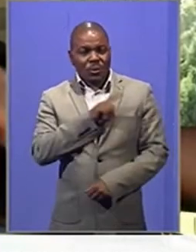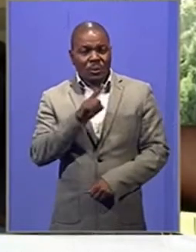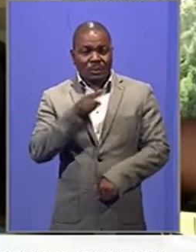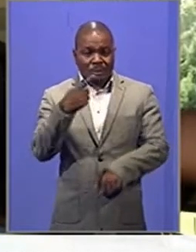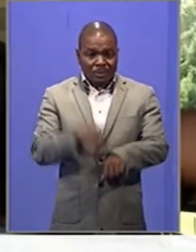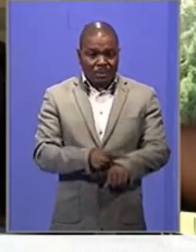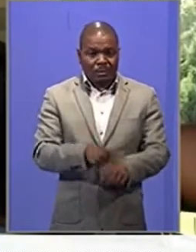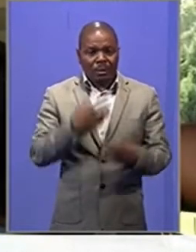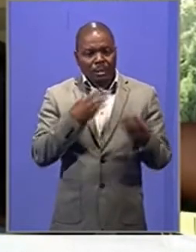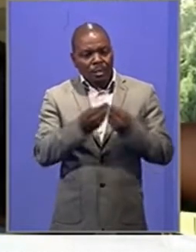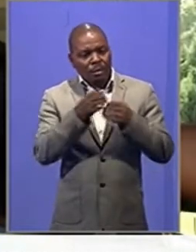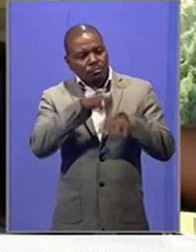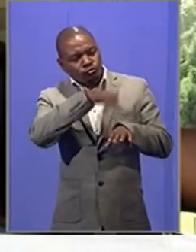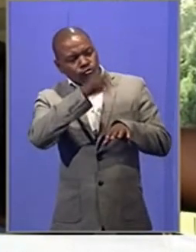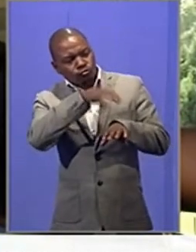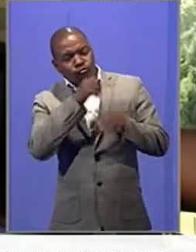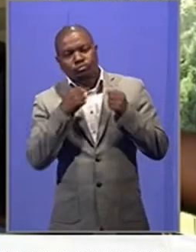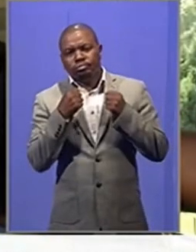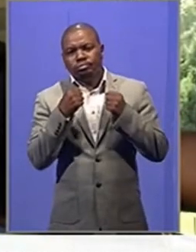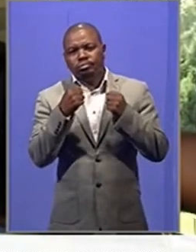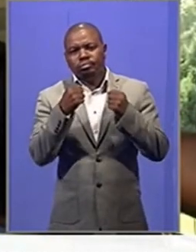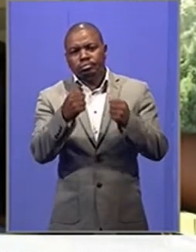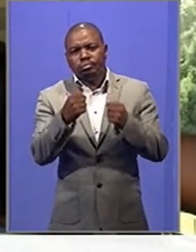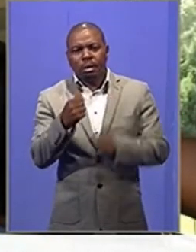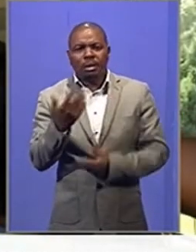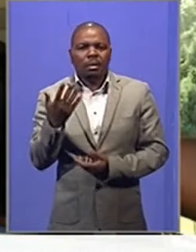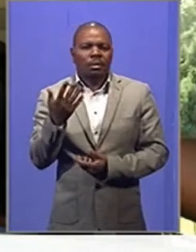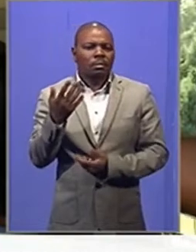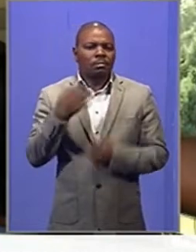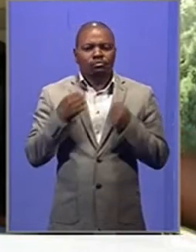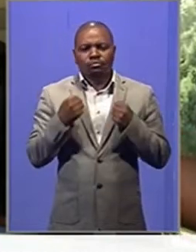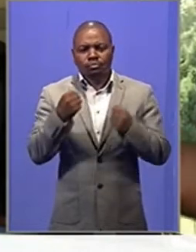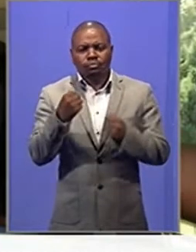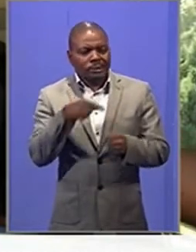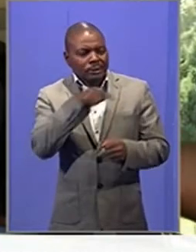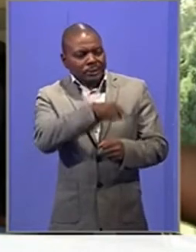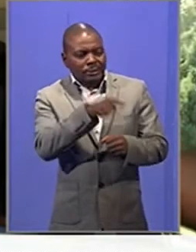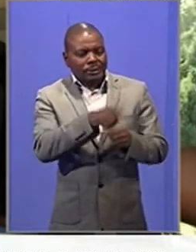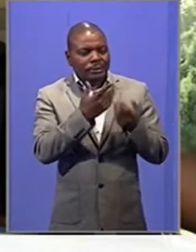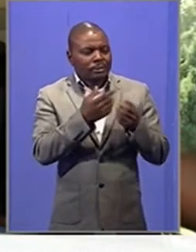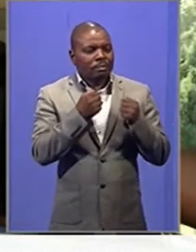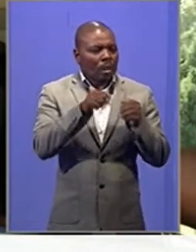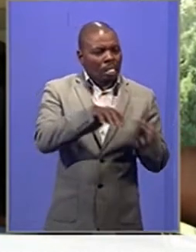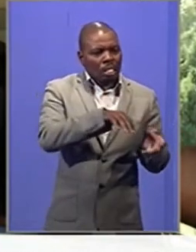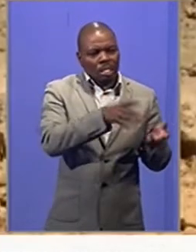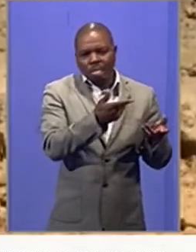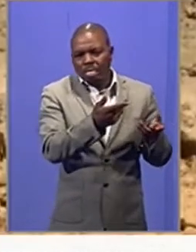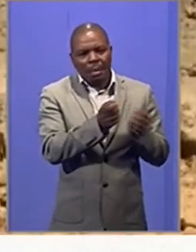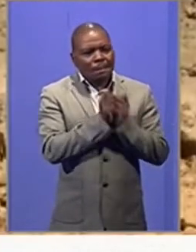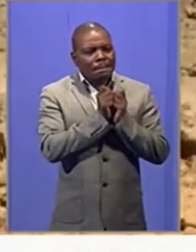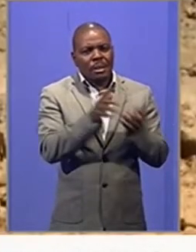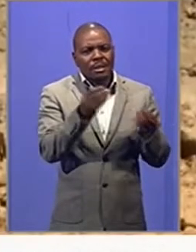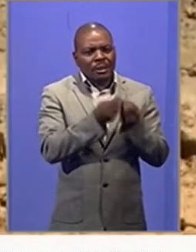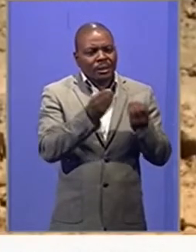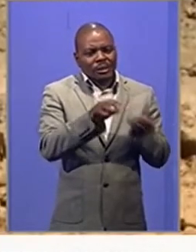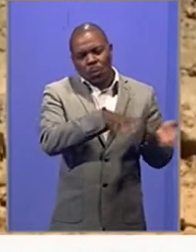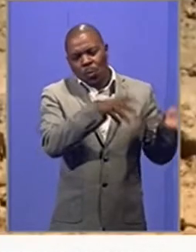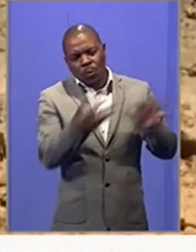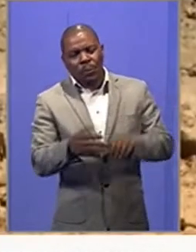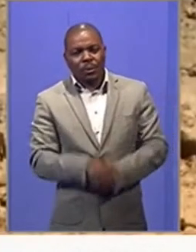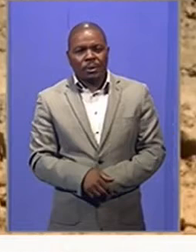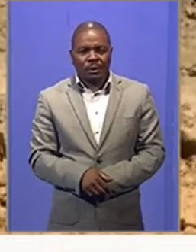la tshitse stock ne. Then stock sa ma go wa siaba ka loreng because potolo tsa teng di batla di le bad. Kanete president